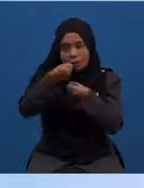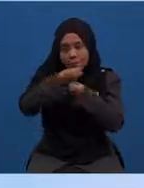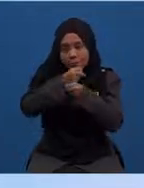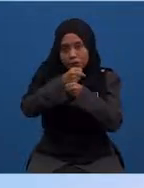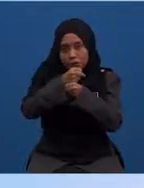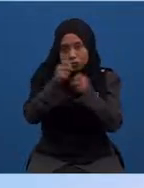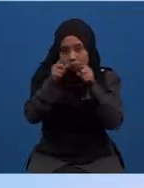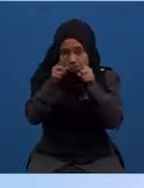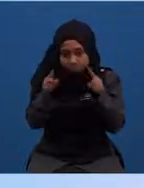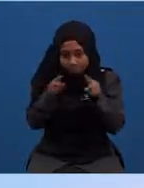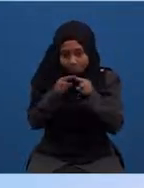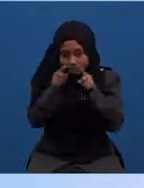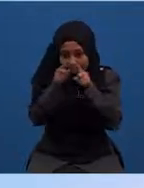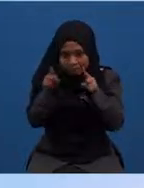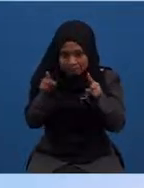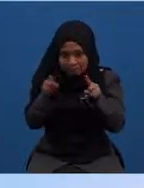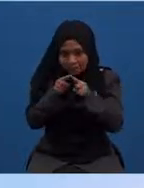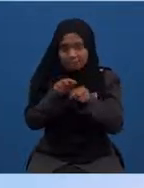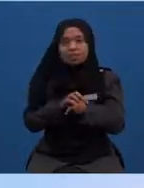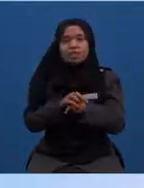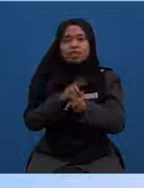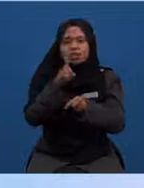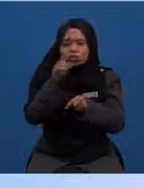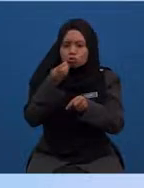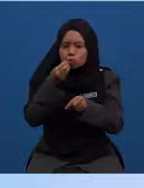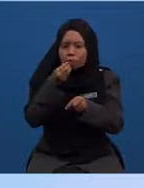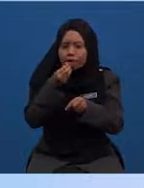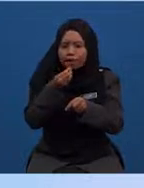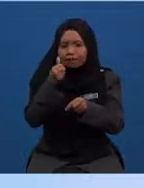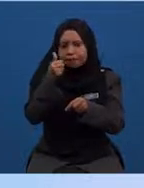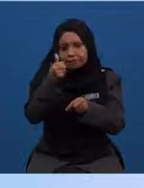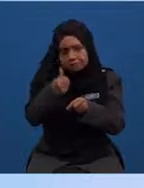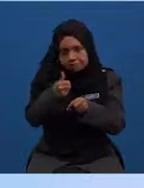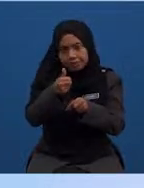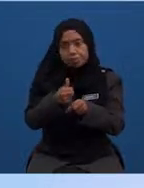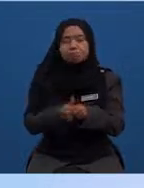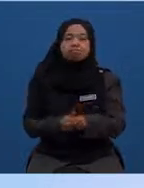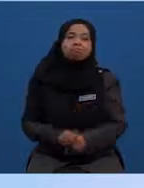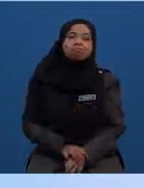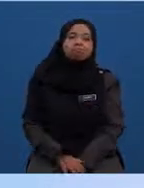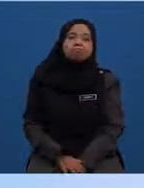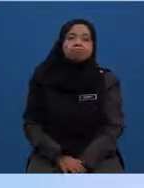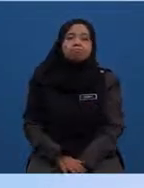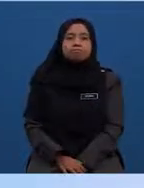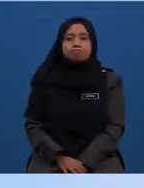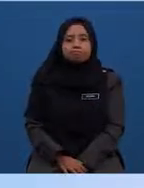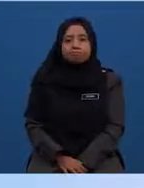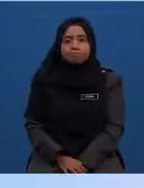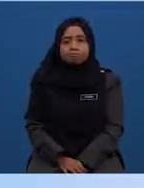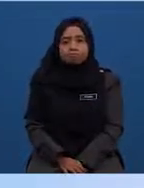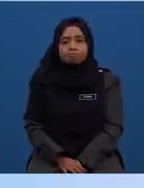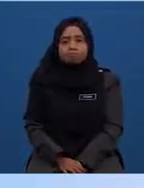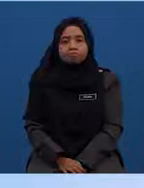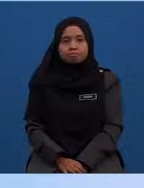Empingan jagung ini merupakan salah satu makanan ringan yang menjadi makanan kegemaran kanak-kanak di luar